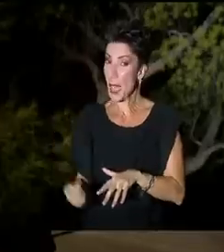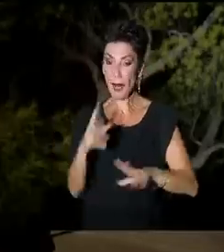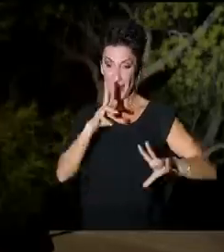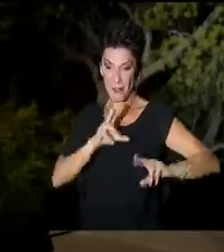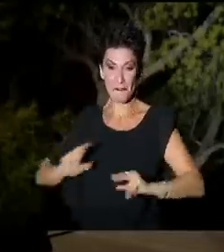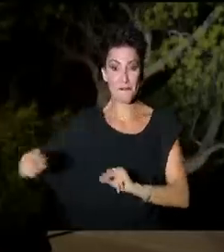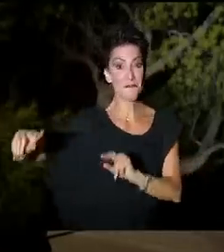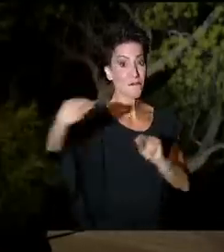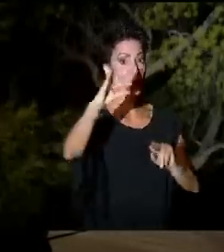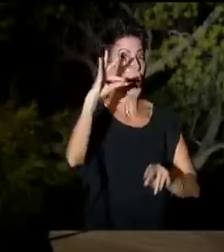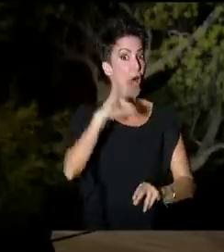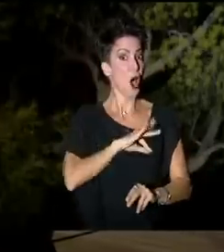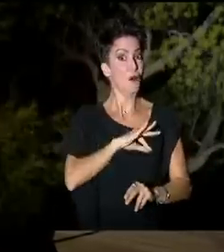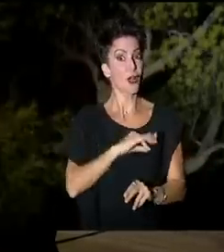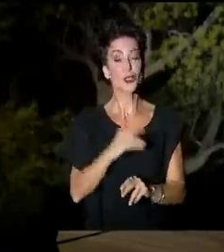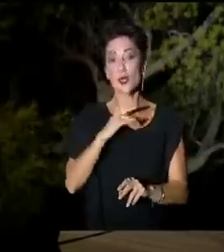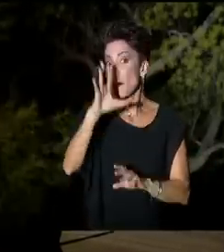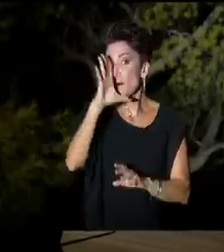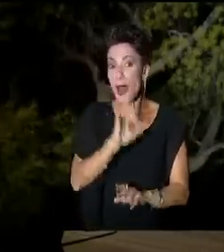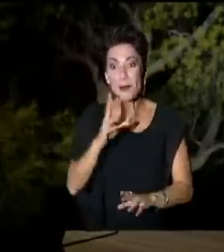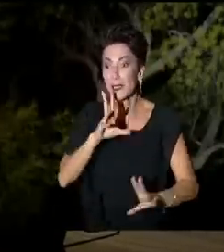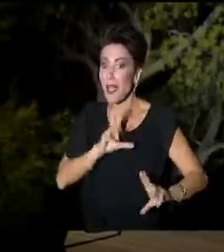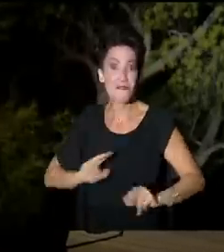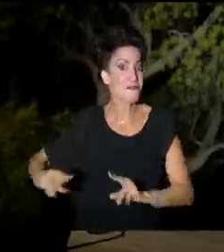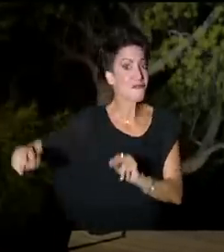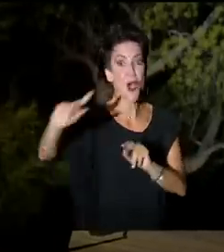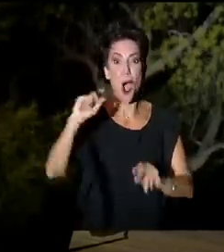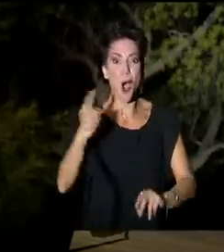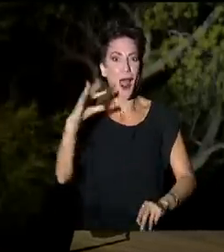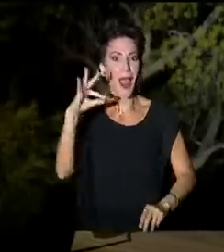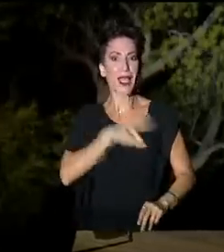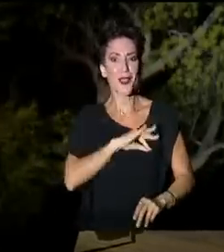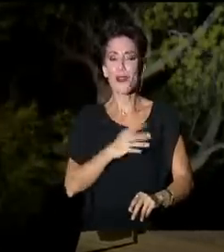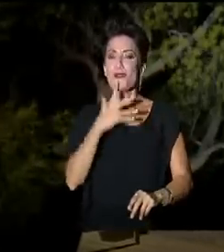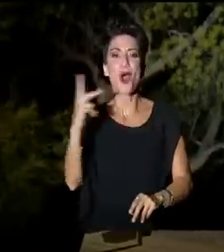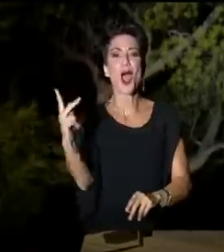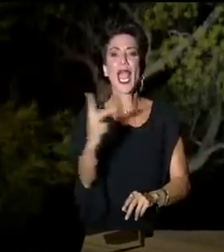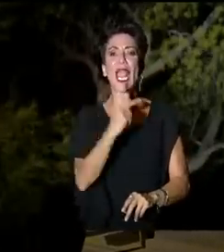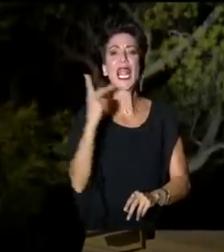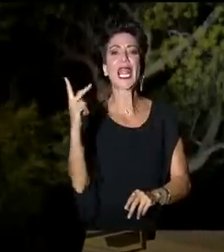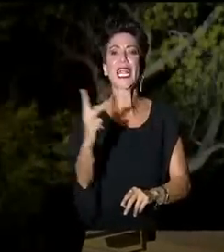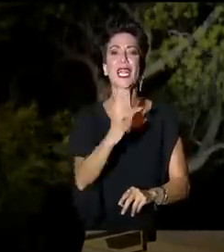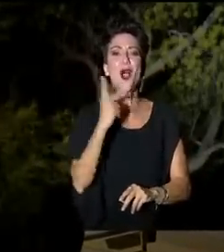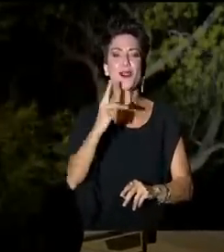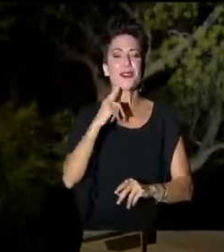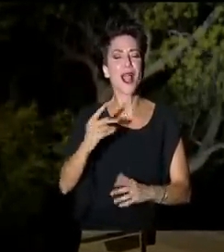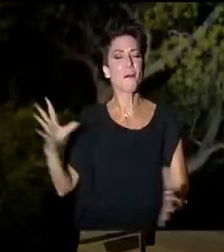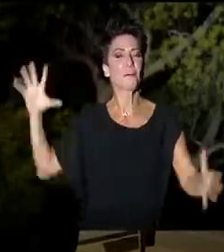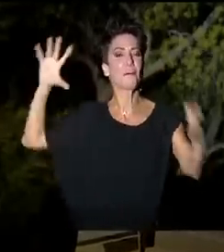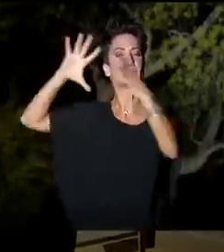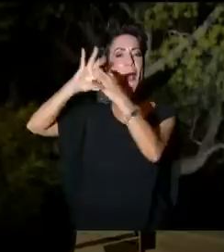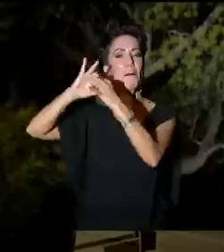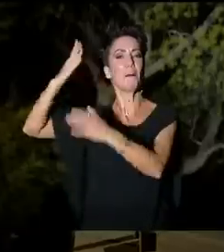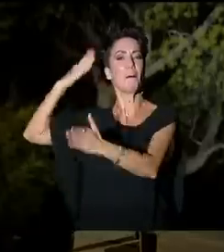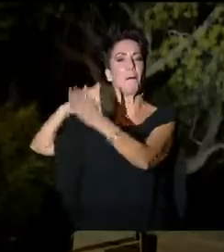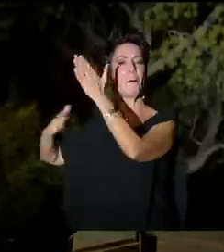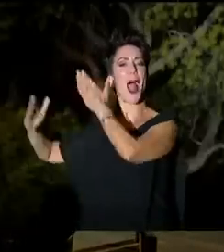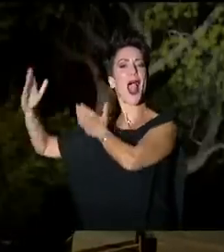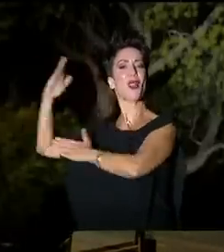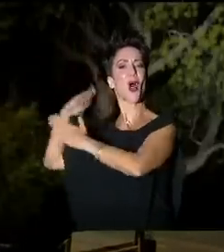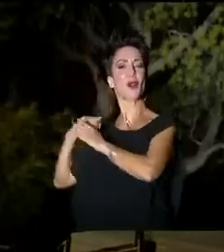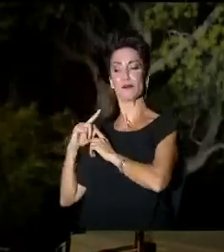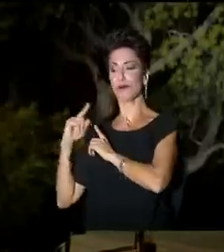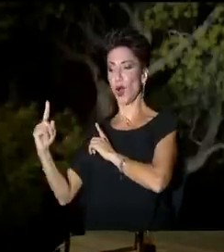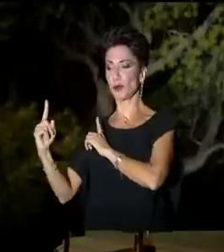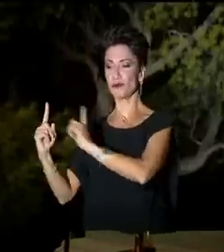μνημείων, καταλήγουμε όλοι κερδισμένοι, ως κοινωνία που συνομιλεί με το παρελθόν της, αλλά και ως μονάδες